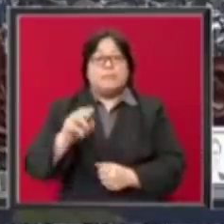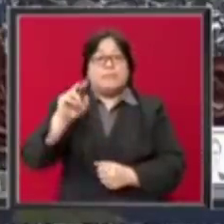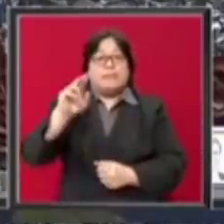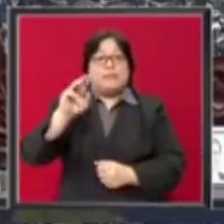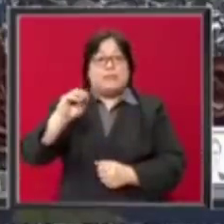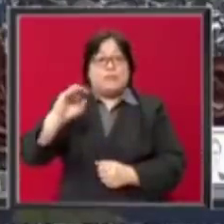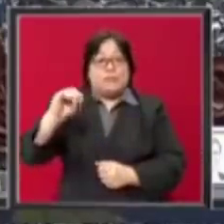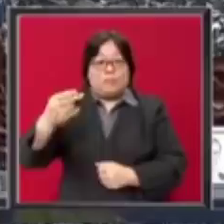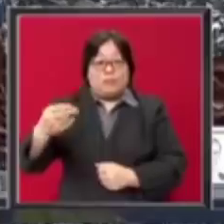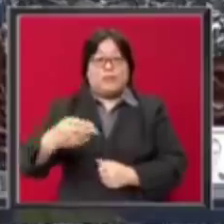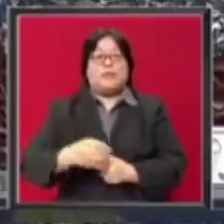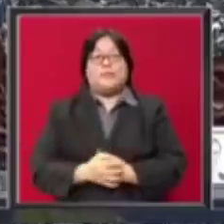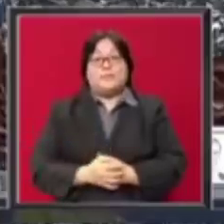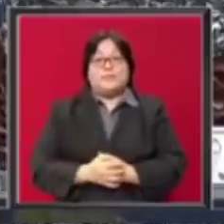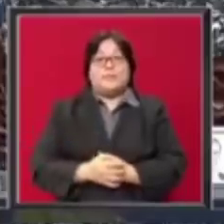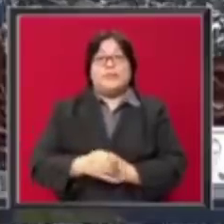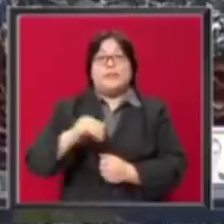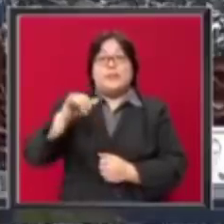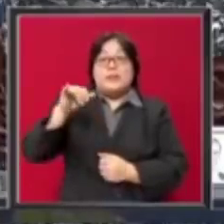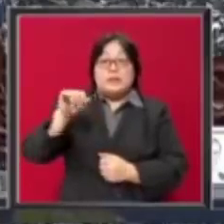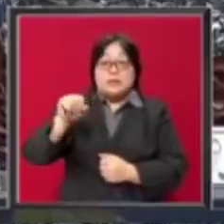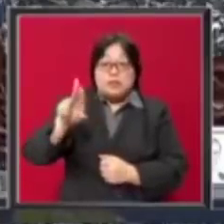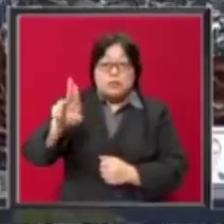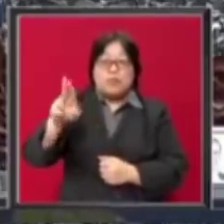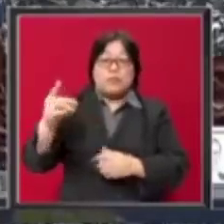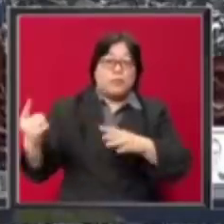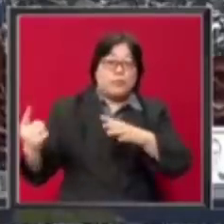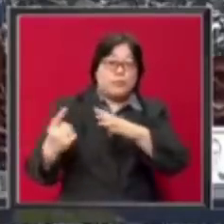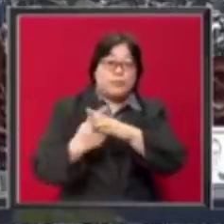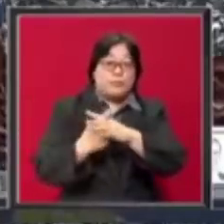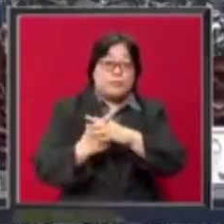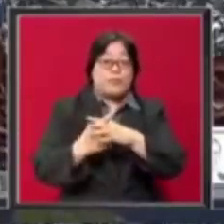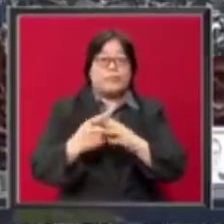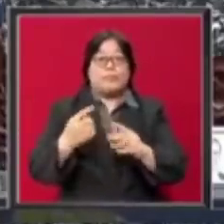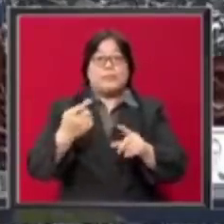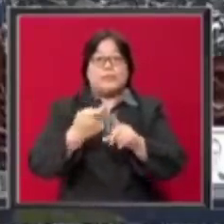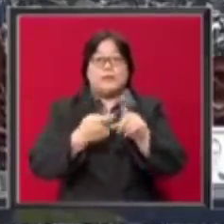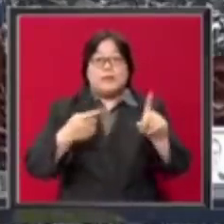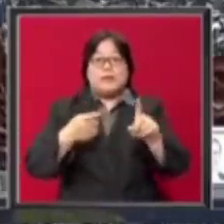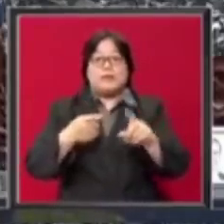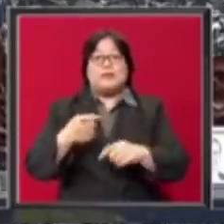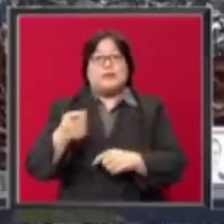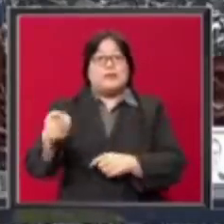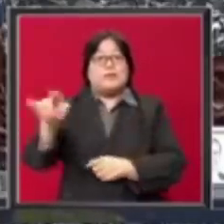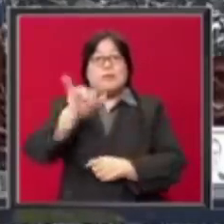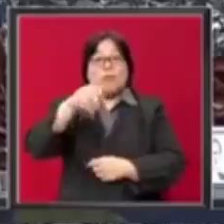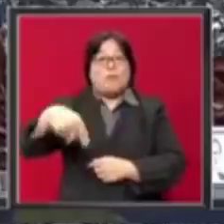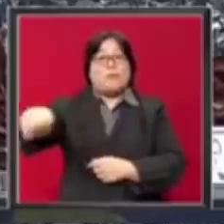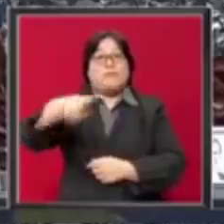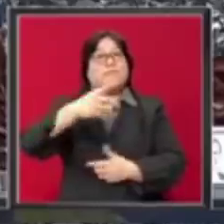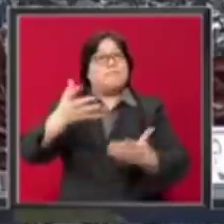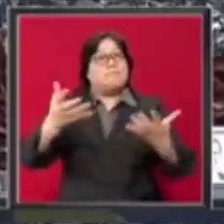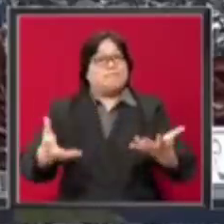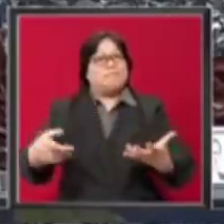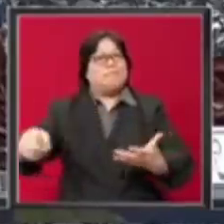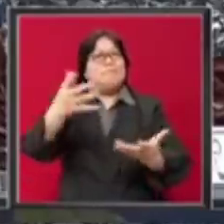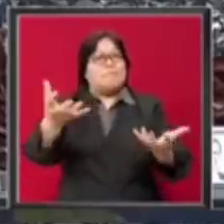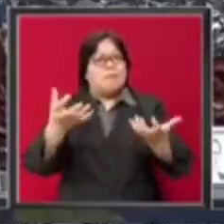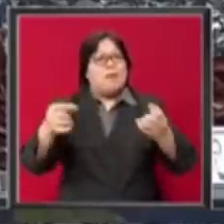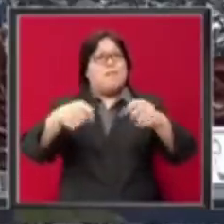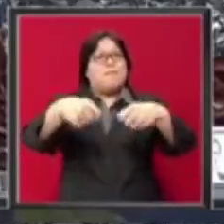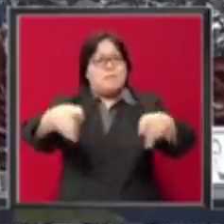Isu yang diprihatinkan oleh ahli-ahli parlimen juga berat. Mereka mahu